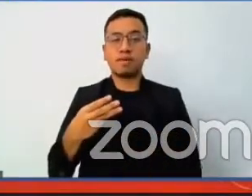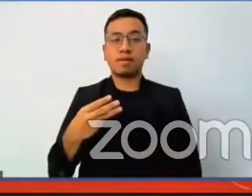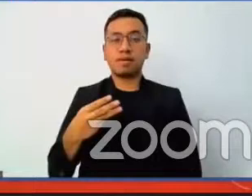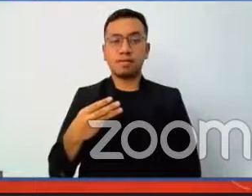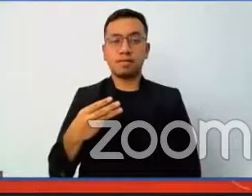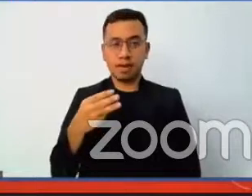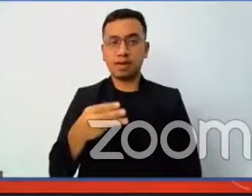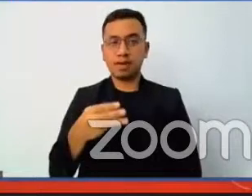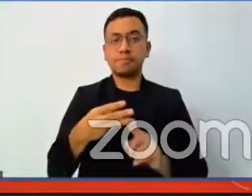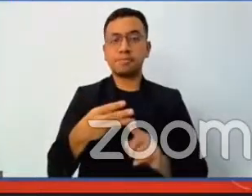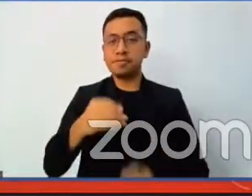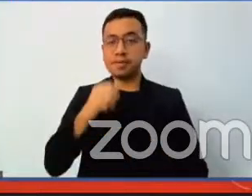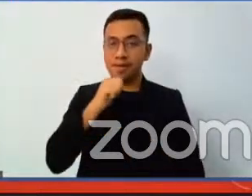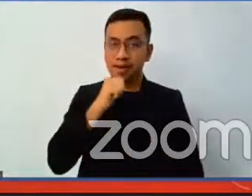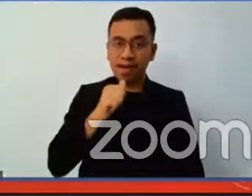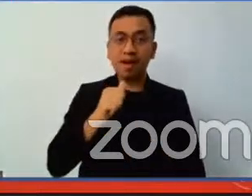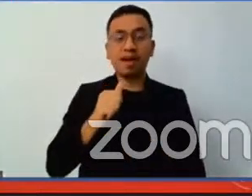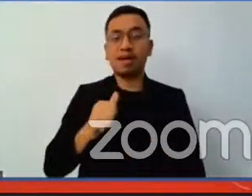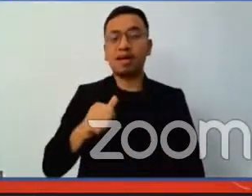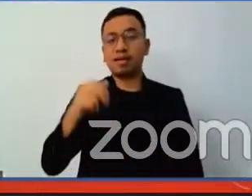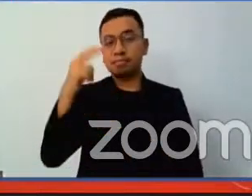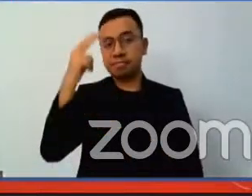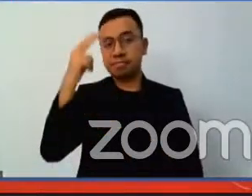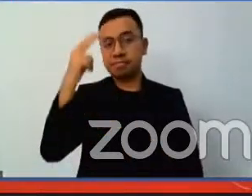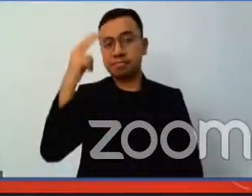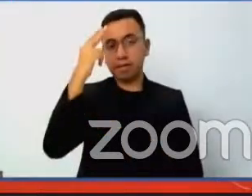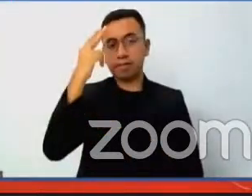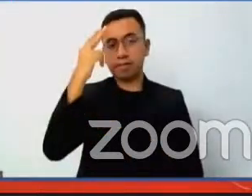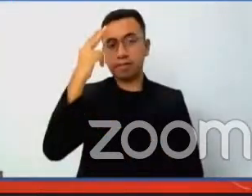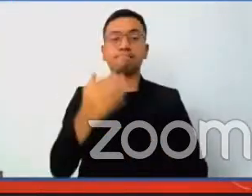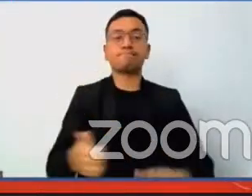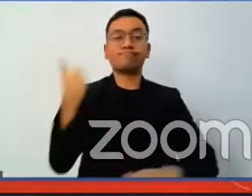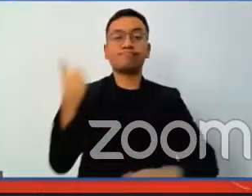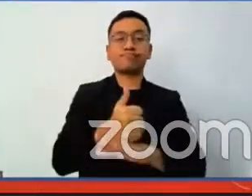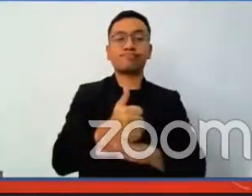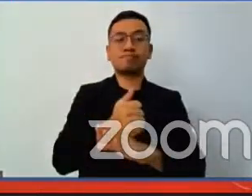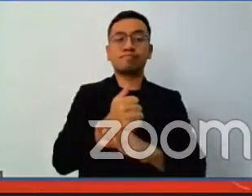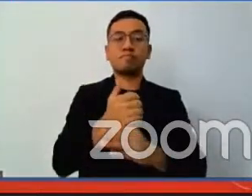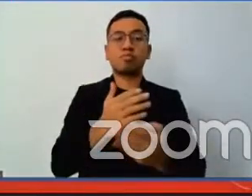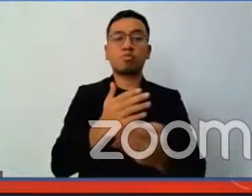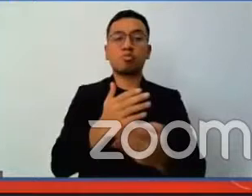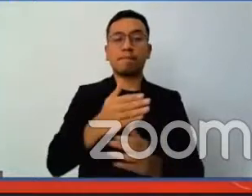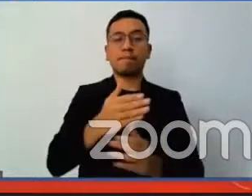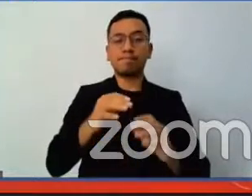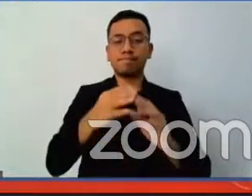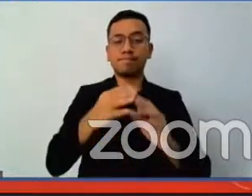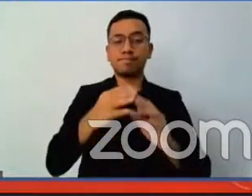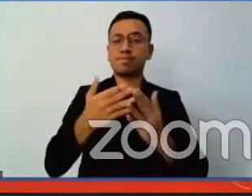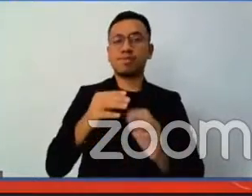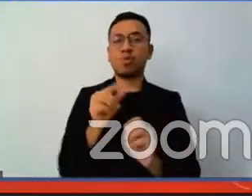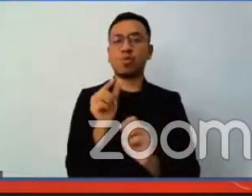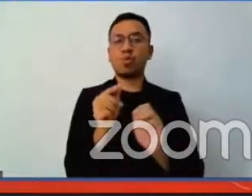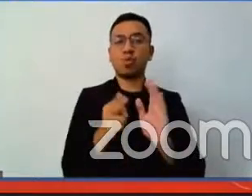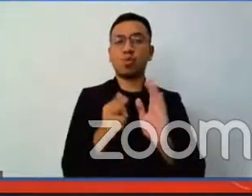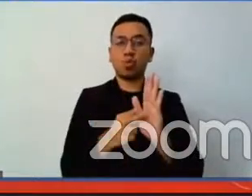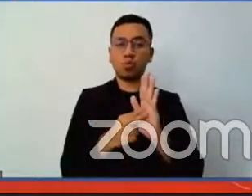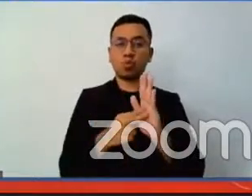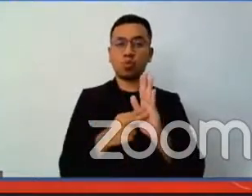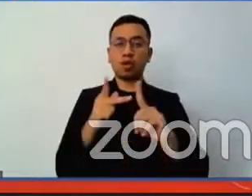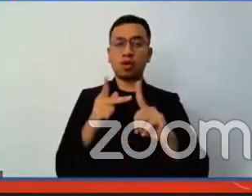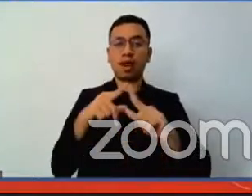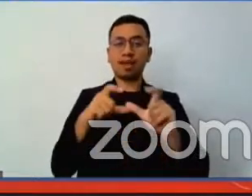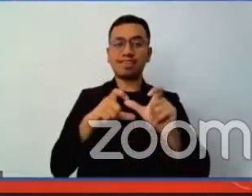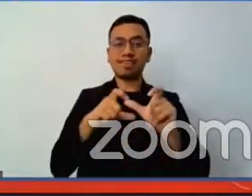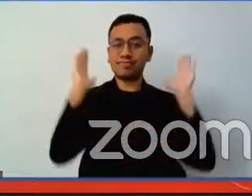adalah Ketua Program Studi Pendidikan Fisika Universitas Negeri Makassar. Dan yang ketiga adalah Bapak